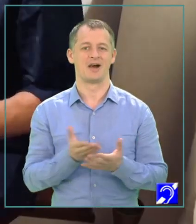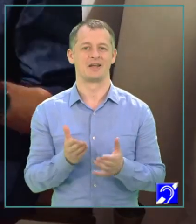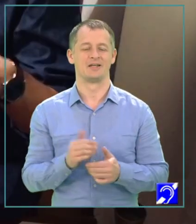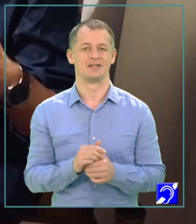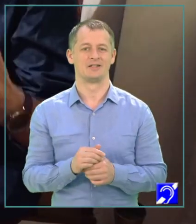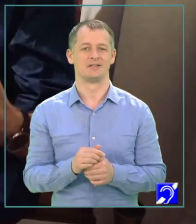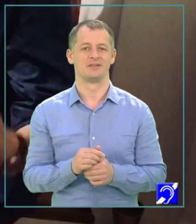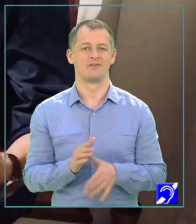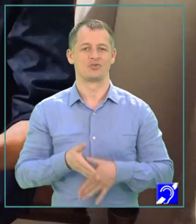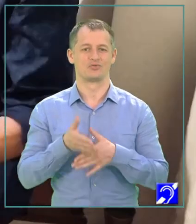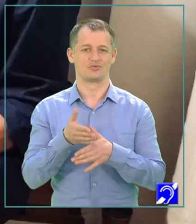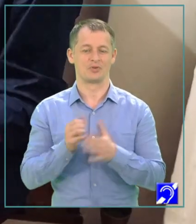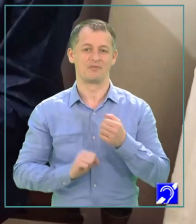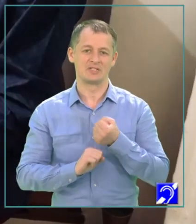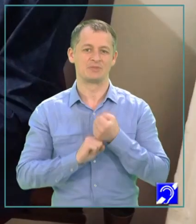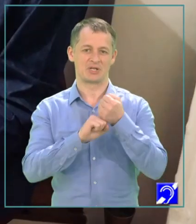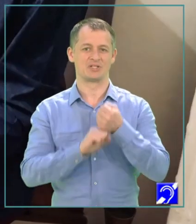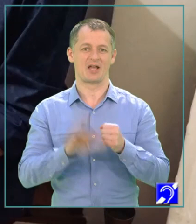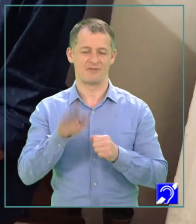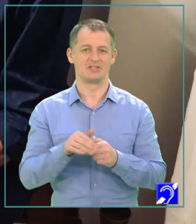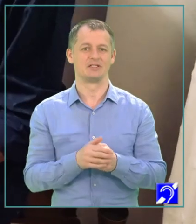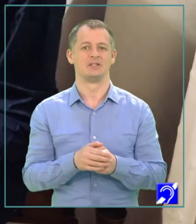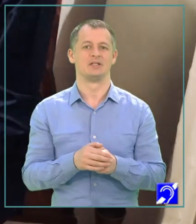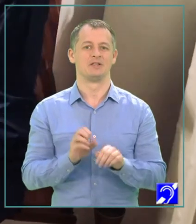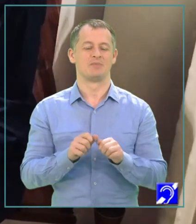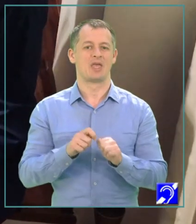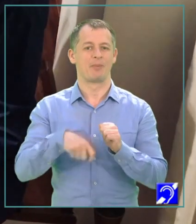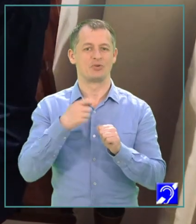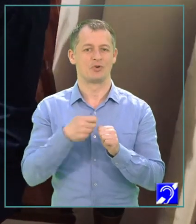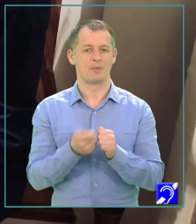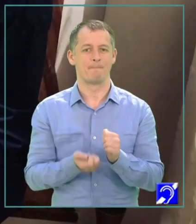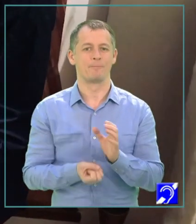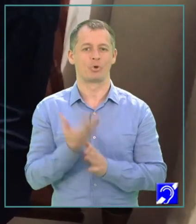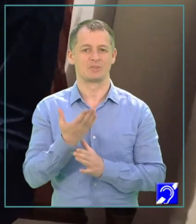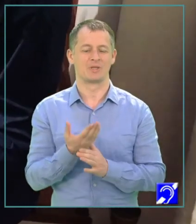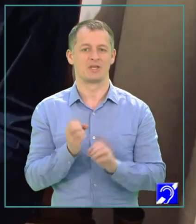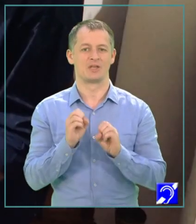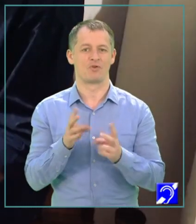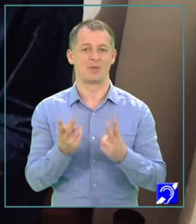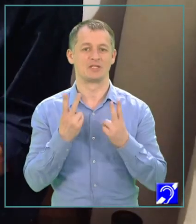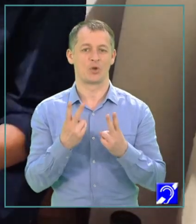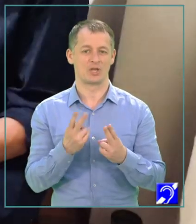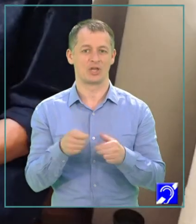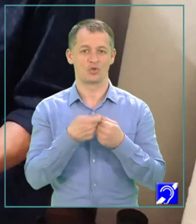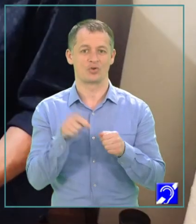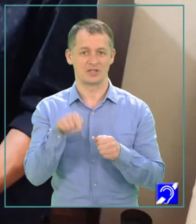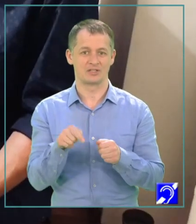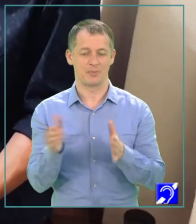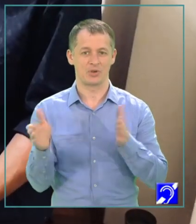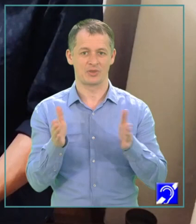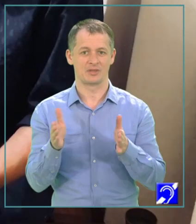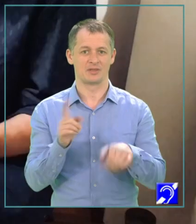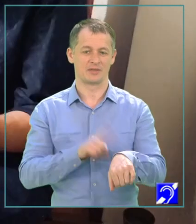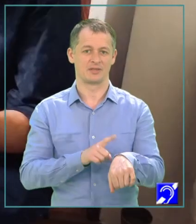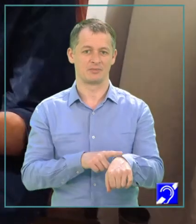să aveți emisiuni proaspete și emisiuni cu informații utile în tot acest interval de timp. Spun utile pentru